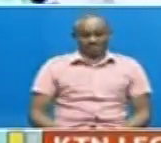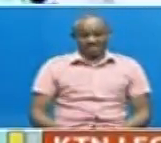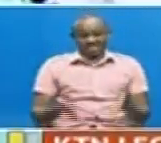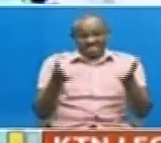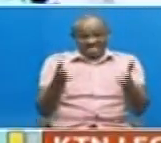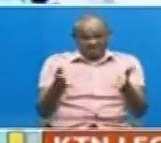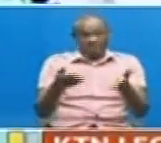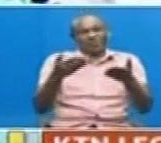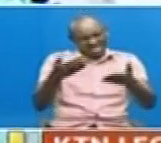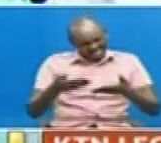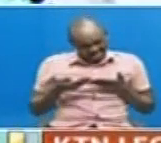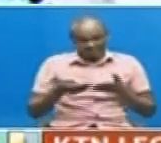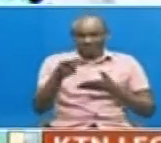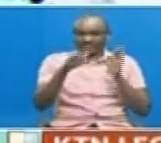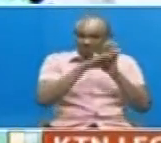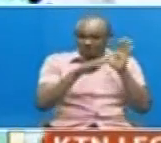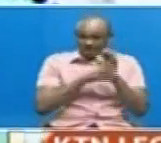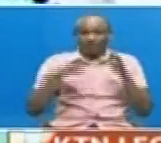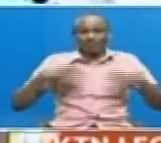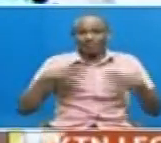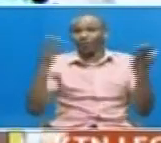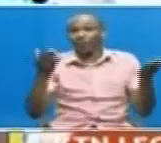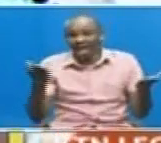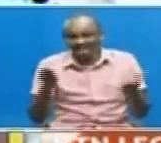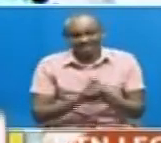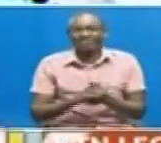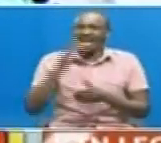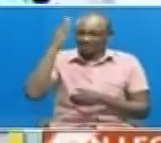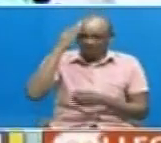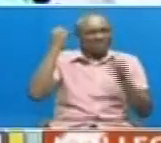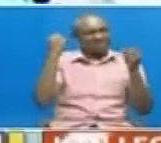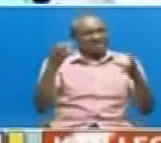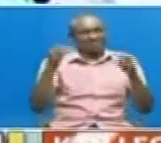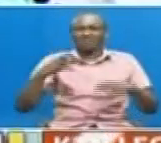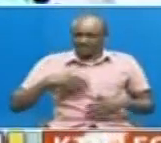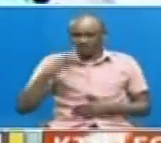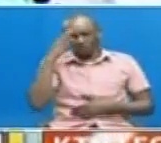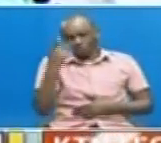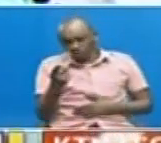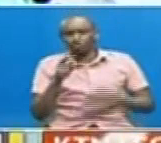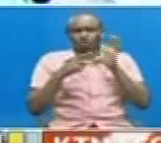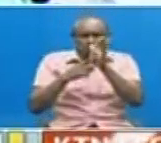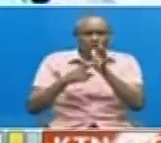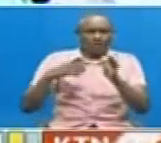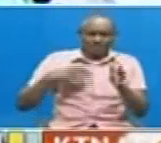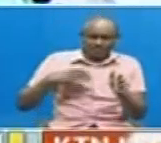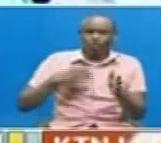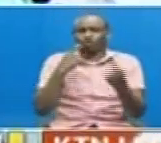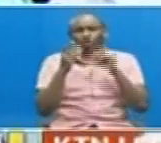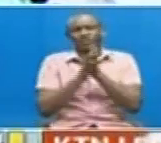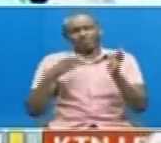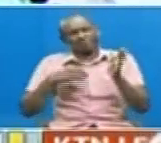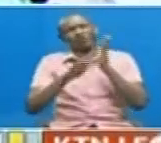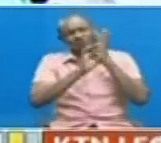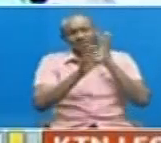Naam, karibu mtazamaji katika sehemu yetu ya wako wapi. Wajua kwa desturi wengi wamezoea tukiwaonyesha ama tukizungumzia